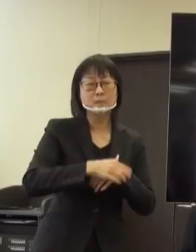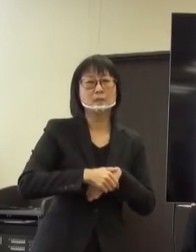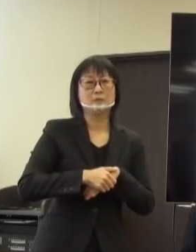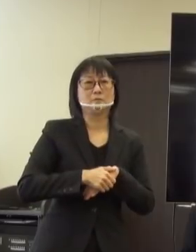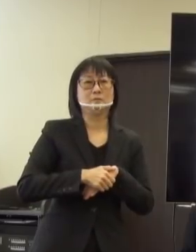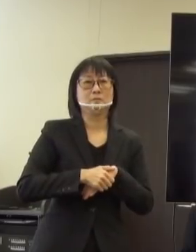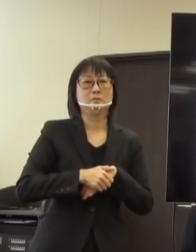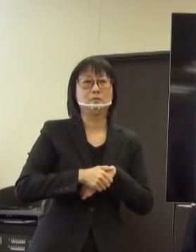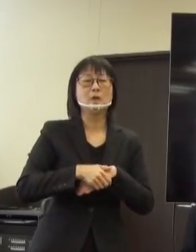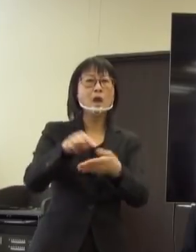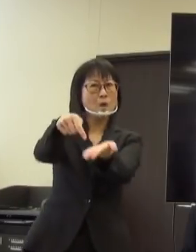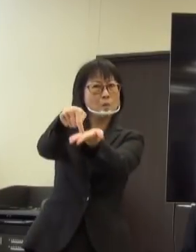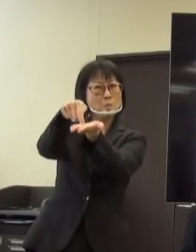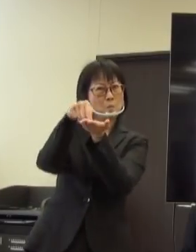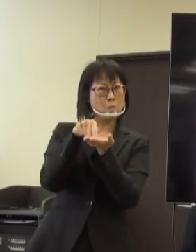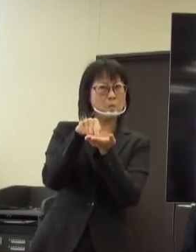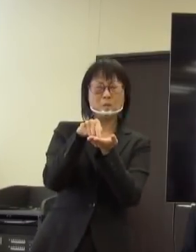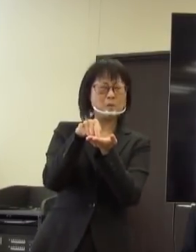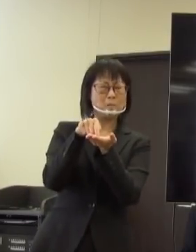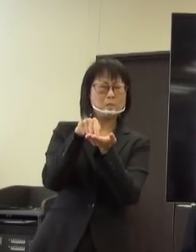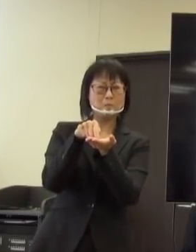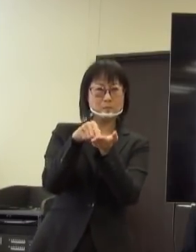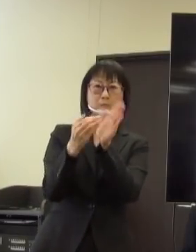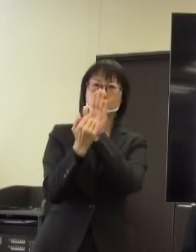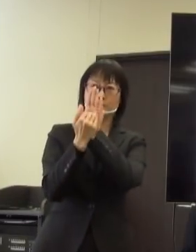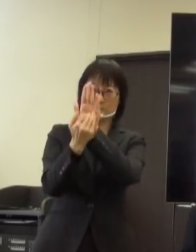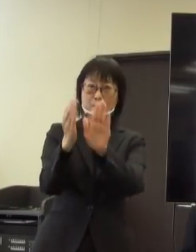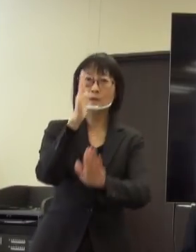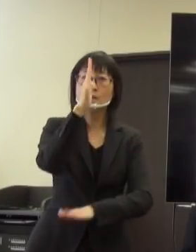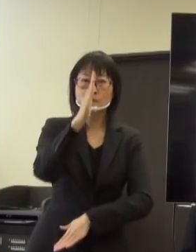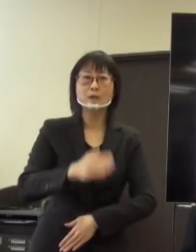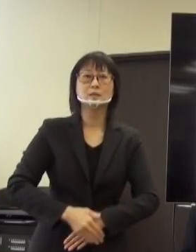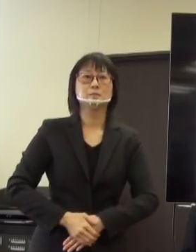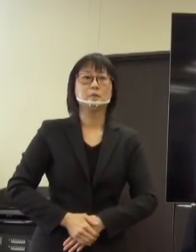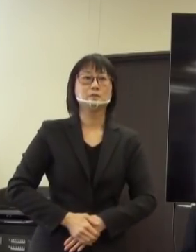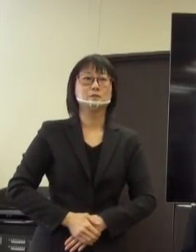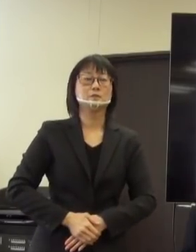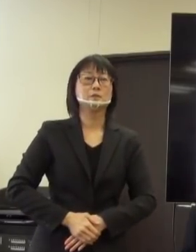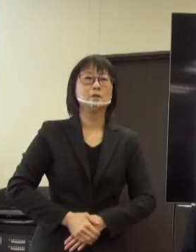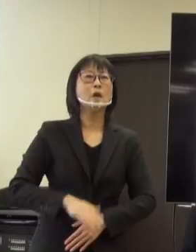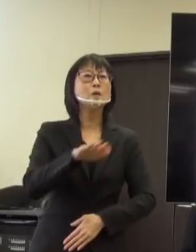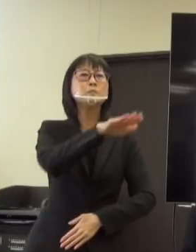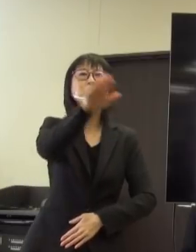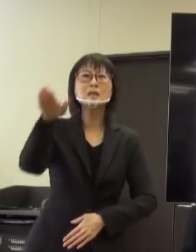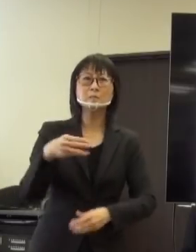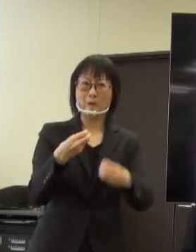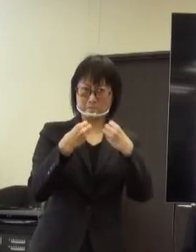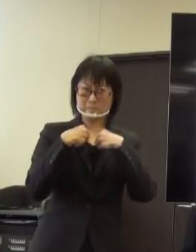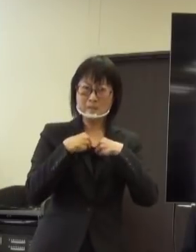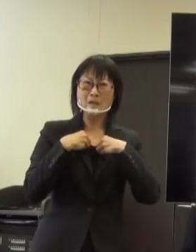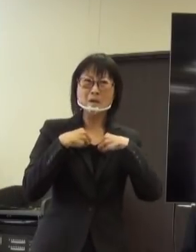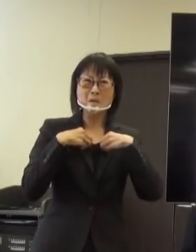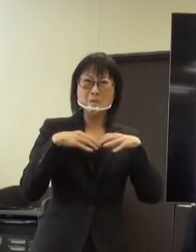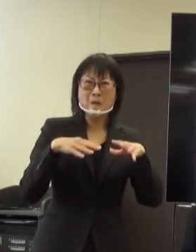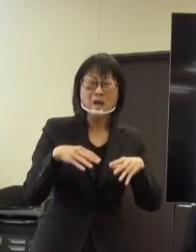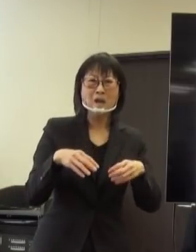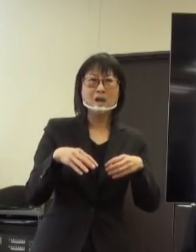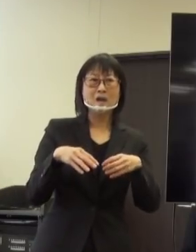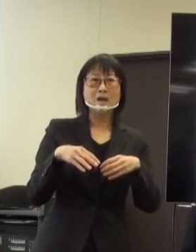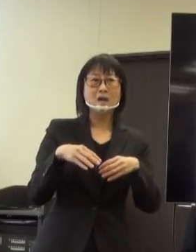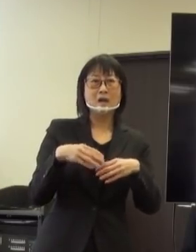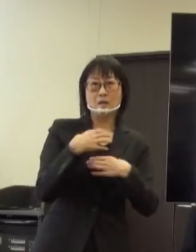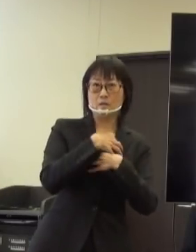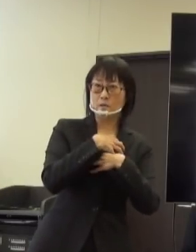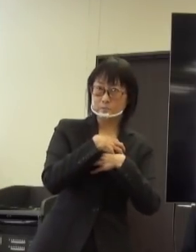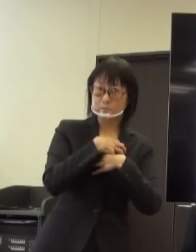ったような申し出は慎んでいただきたいというふうに思います。皆様にも感染の恐れがあります。雲仙の災害